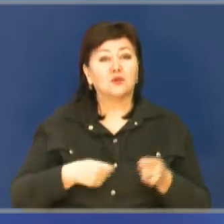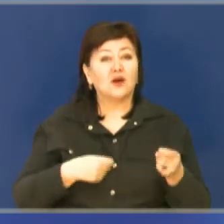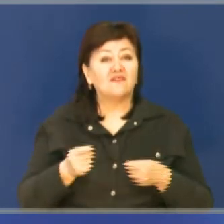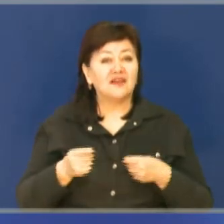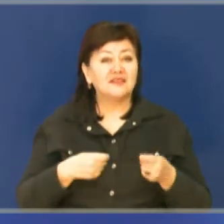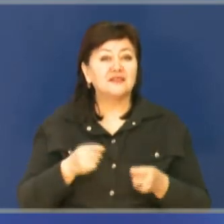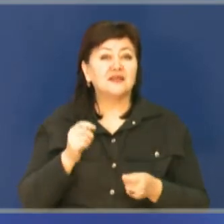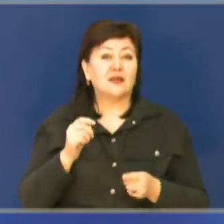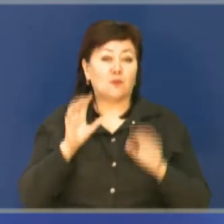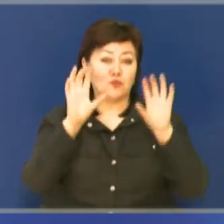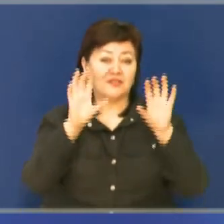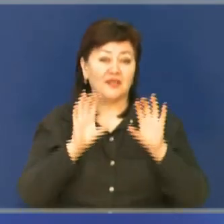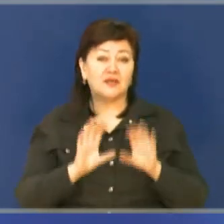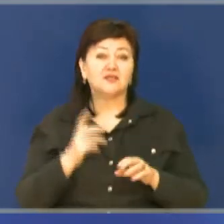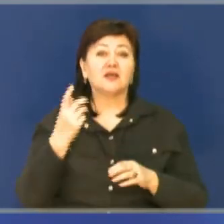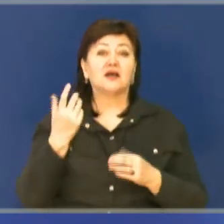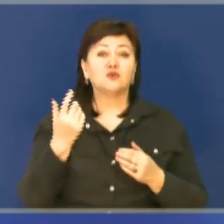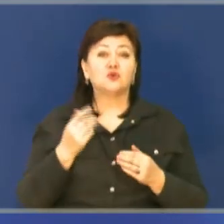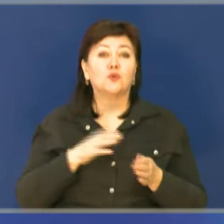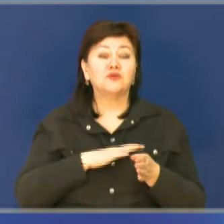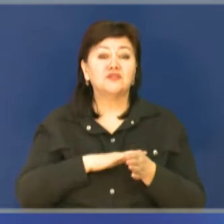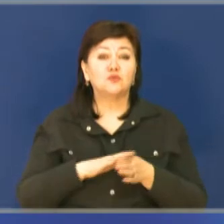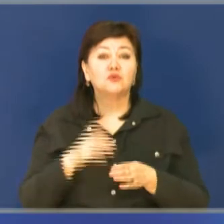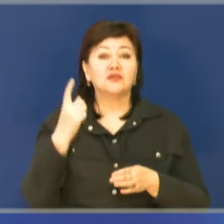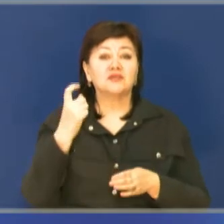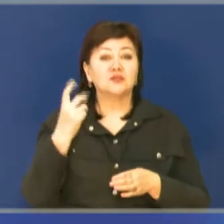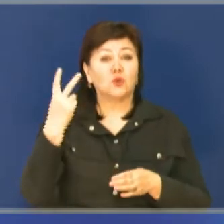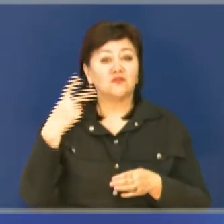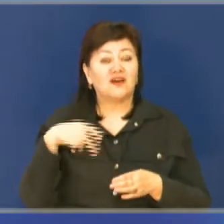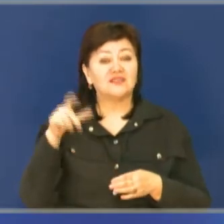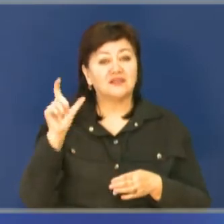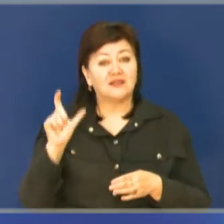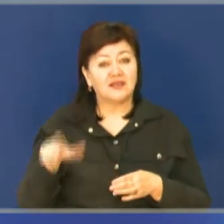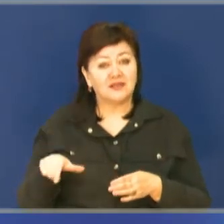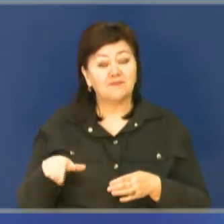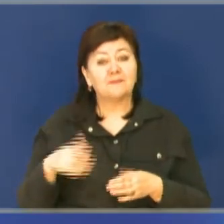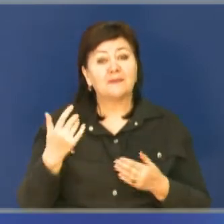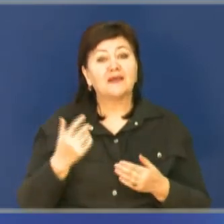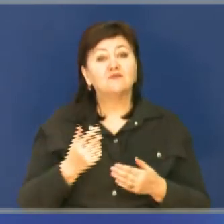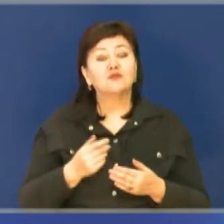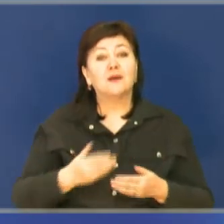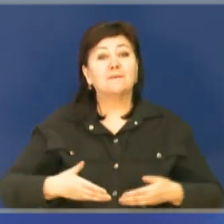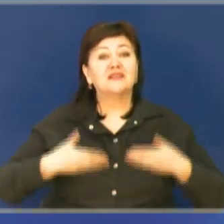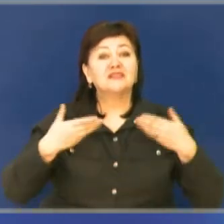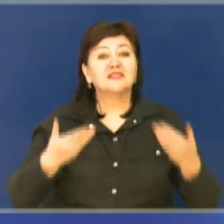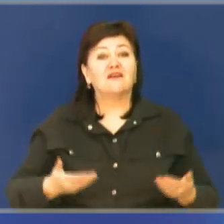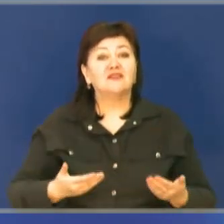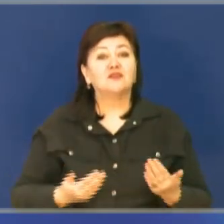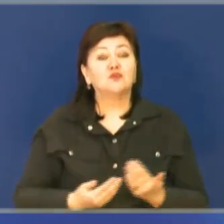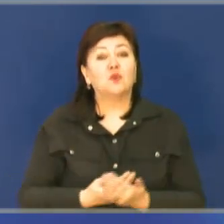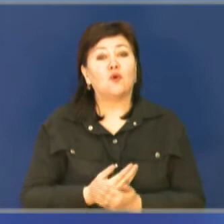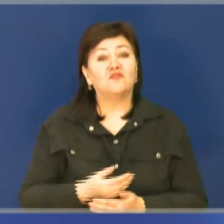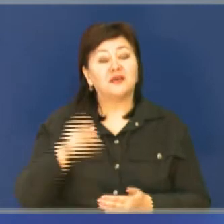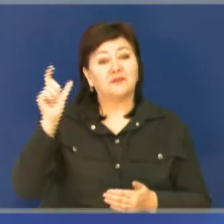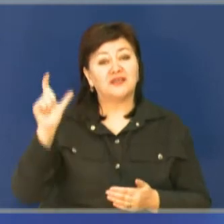выставка. В экспозиции представлены предметы, связанные с жизнью и творчеством поэта, хранящиеся в фондах музея. Новые произведения,